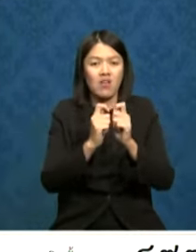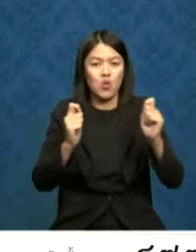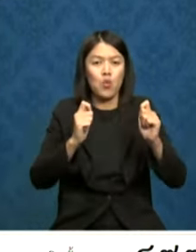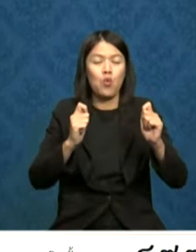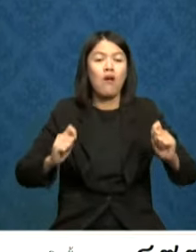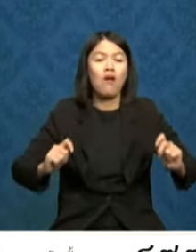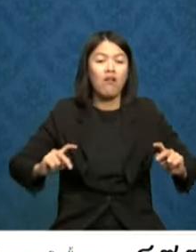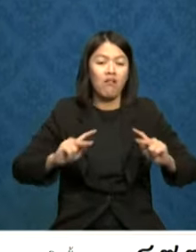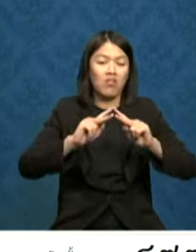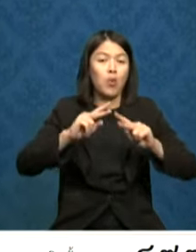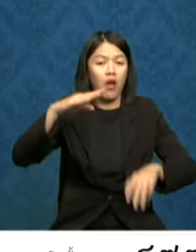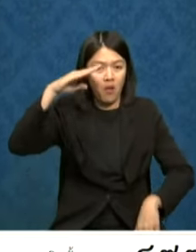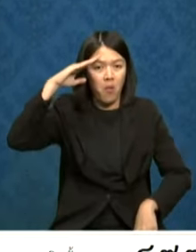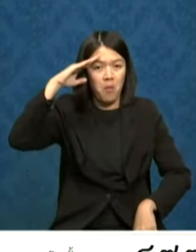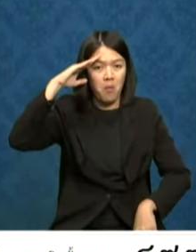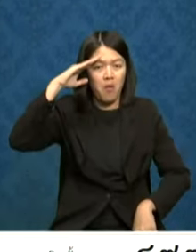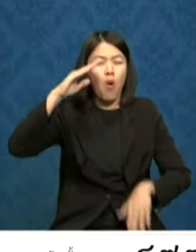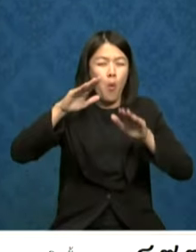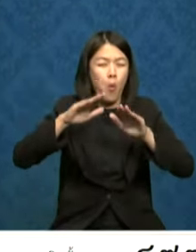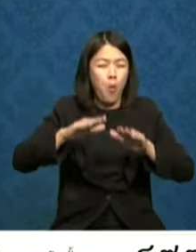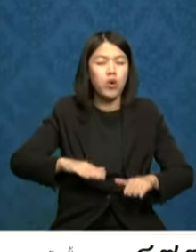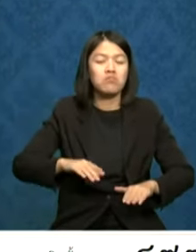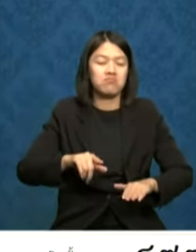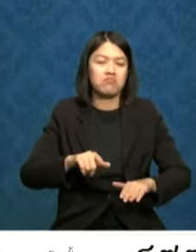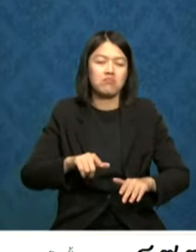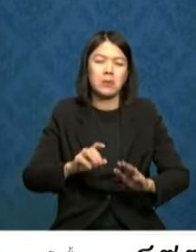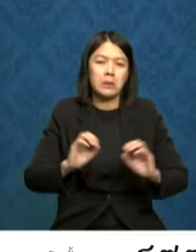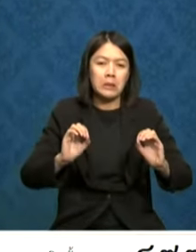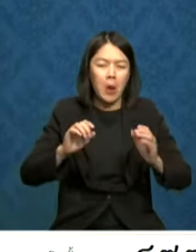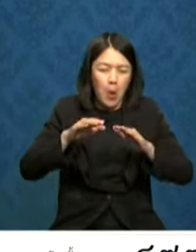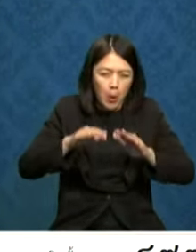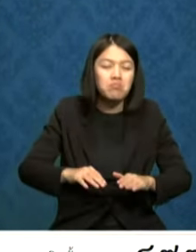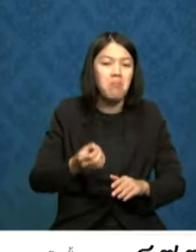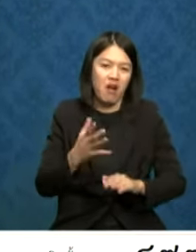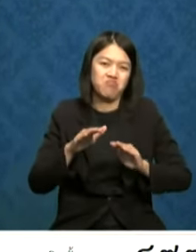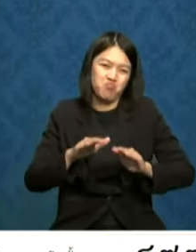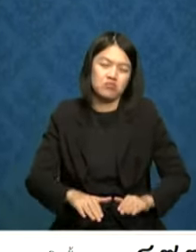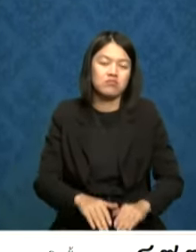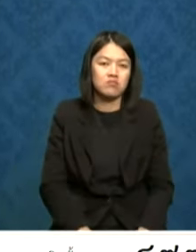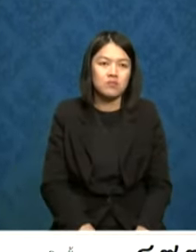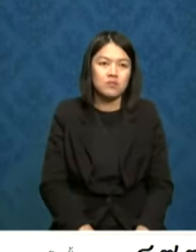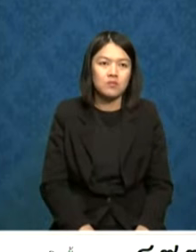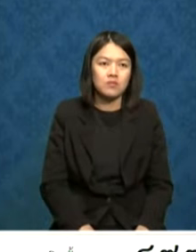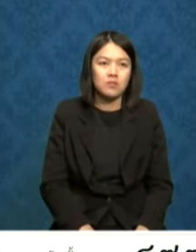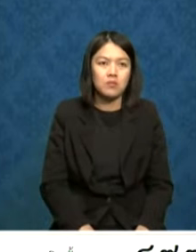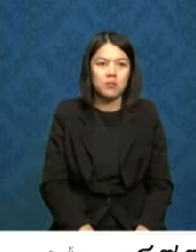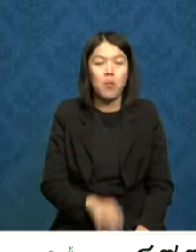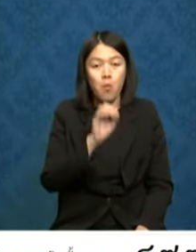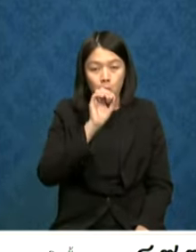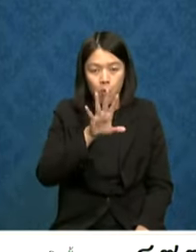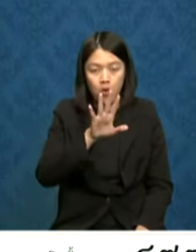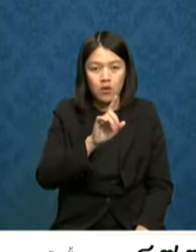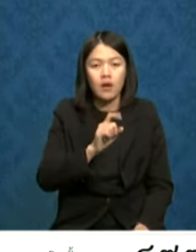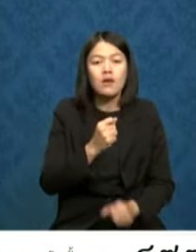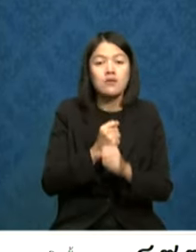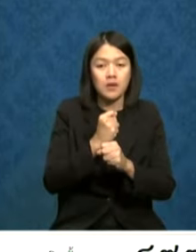กลาโหมไม่เคยมีการปรับรดมากเท่านี้นะครับเพราะฉะนั้นนี่เป็นสิ่งที่บ่งบอกนะครับว่า